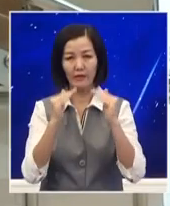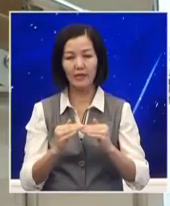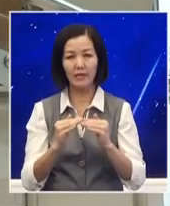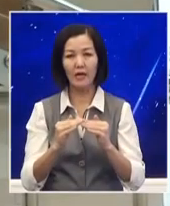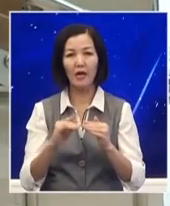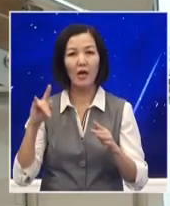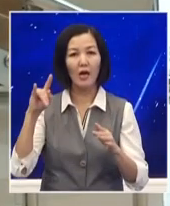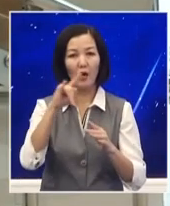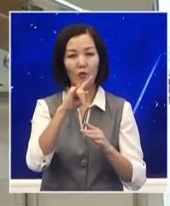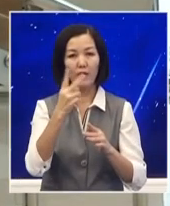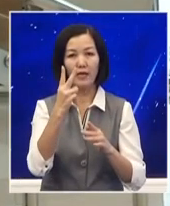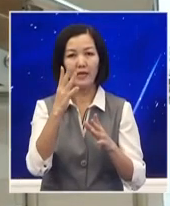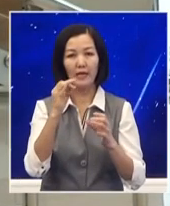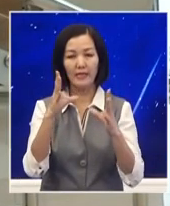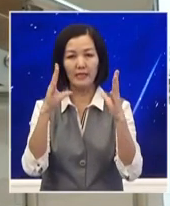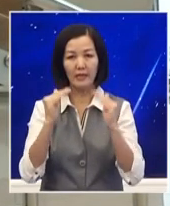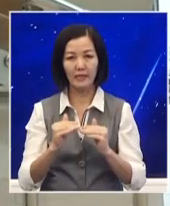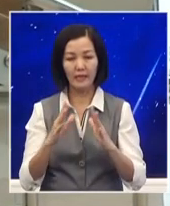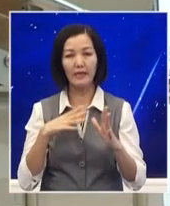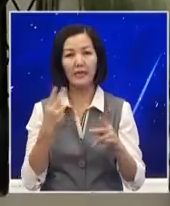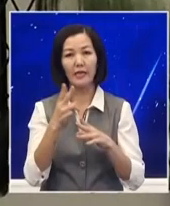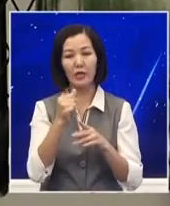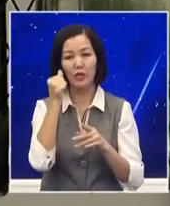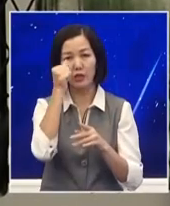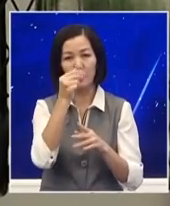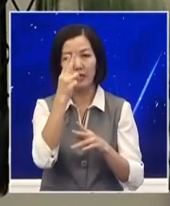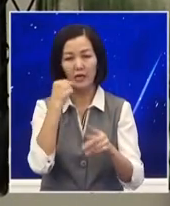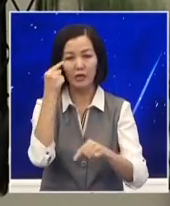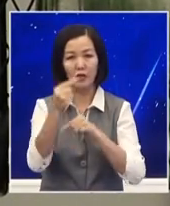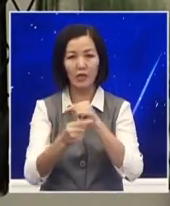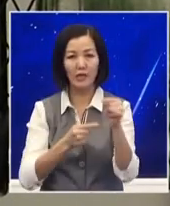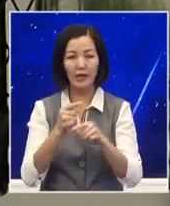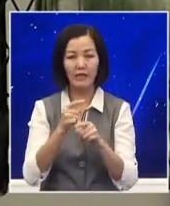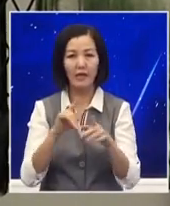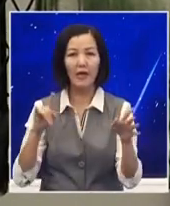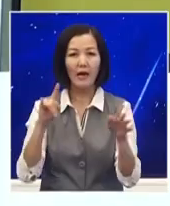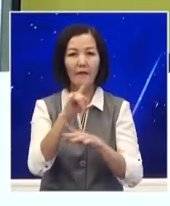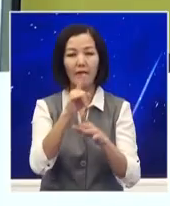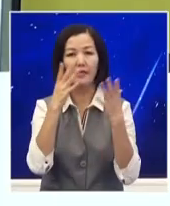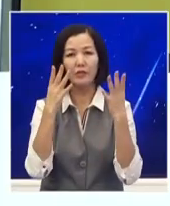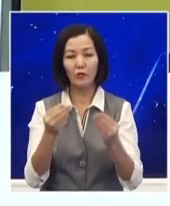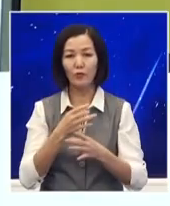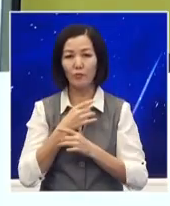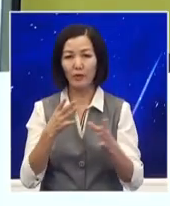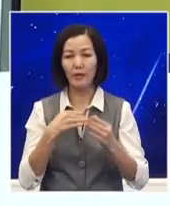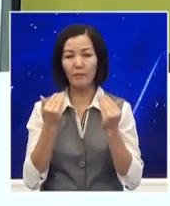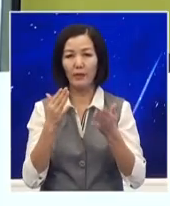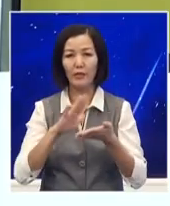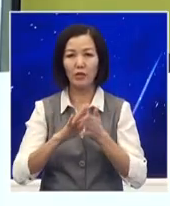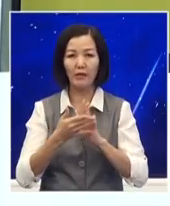тасымалдары екі есеге қысқарған. Жылдағы дәстүр бойынша желтоқсан айы азаматтық авиация үшін жақсы кезең еді. Биылғы жағдайға